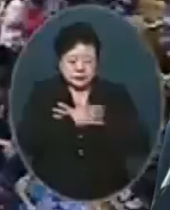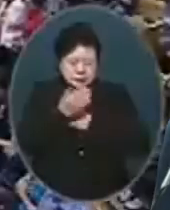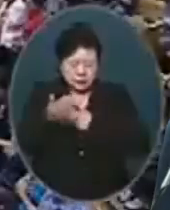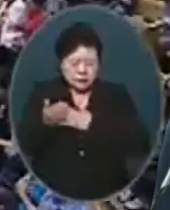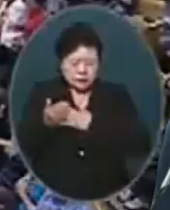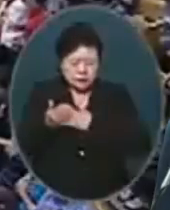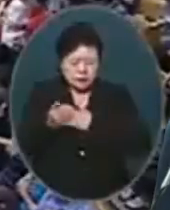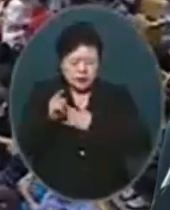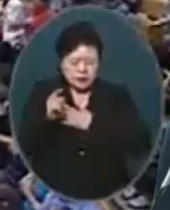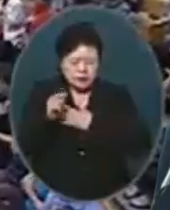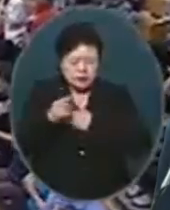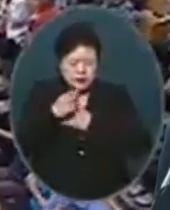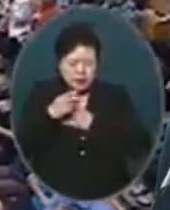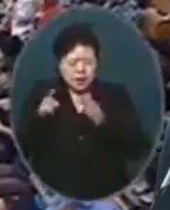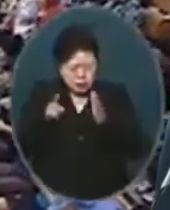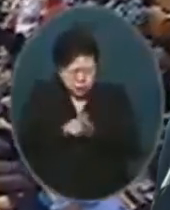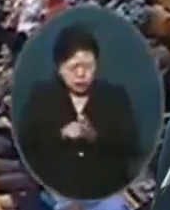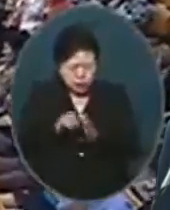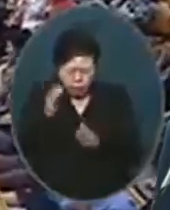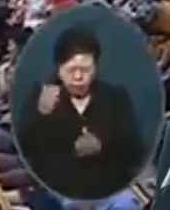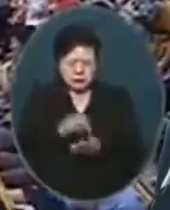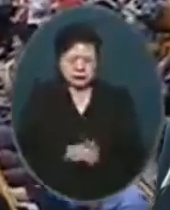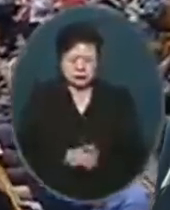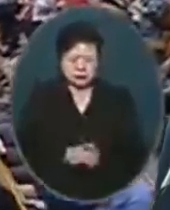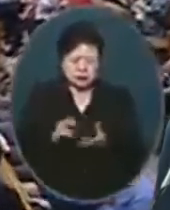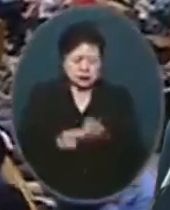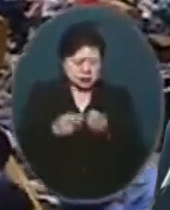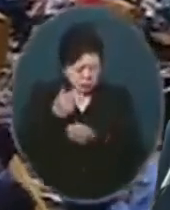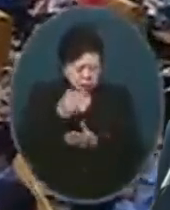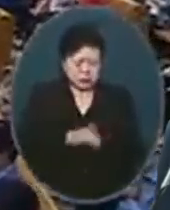여러분 그저 1%만 믿으십시오.